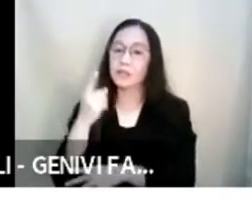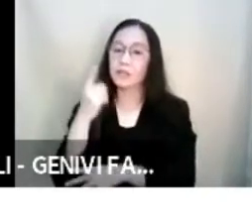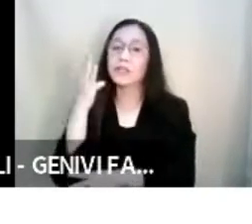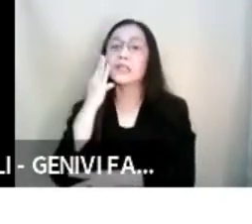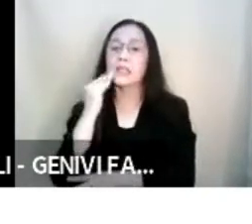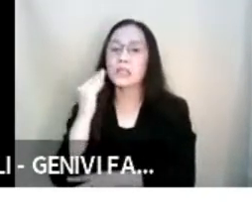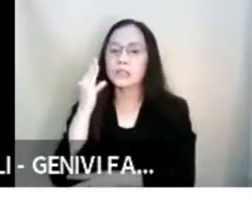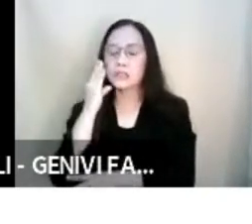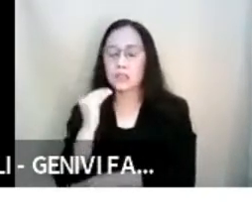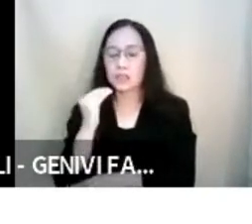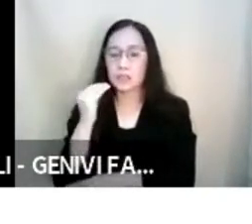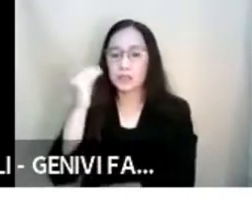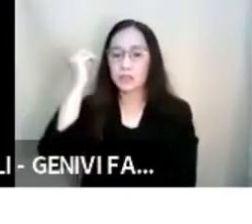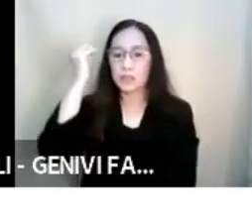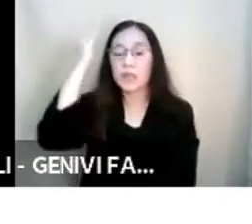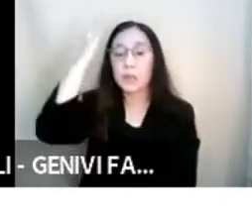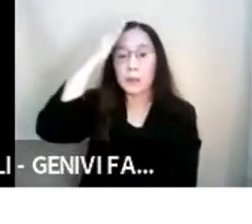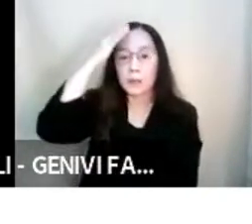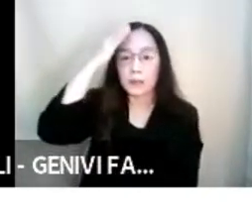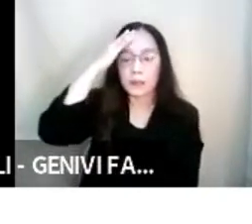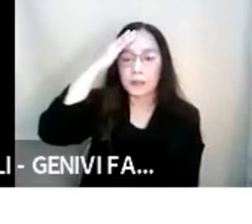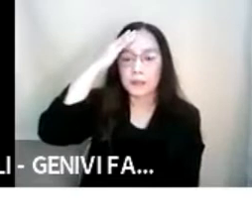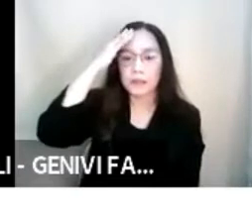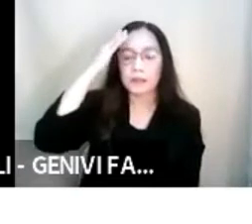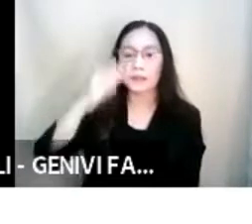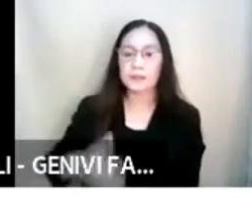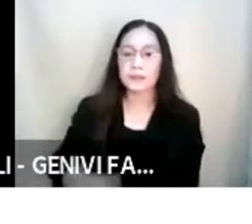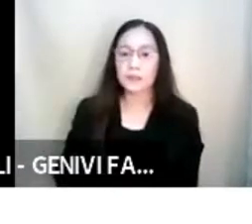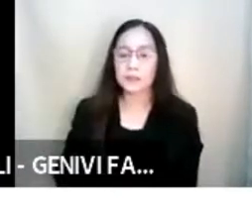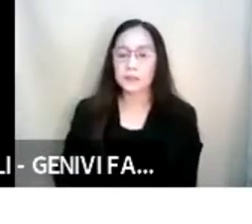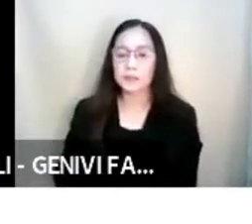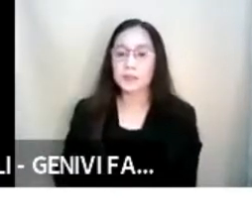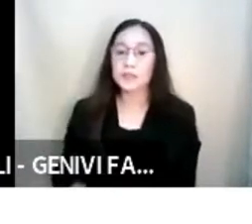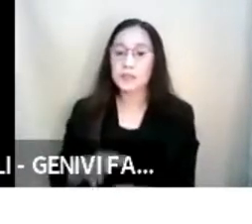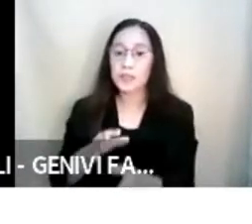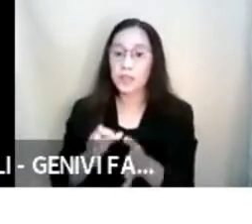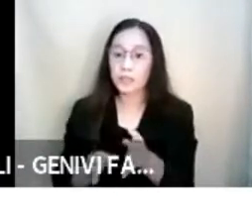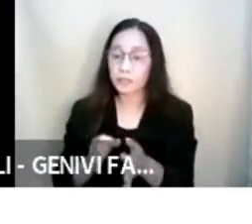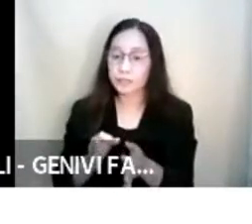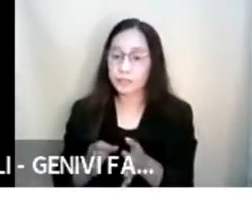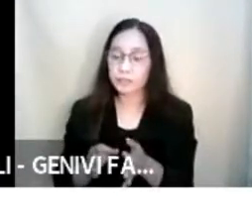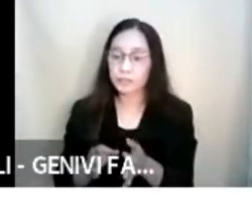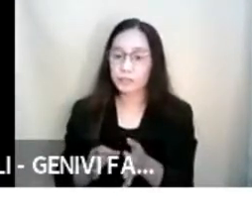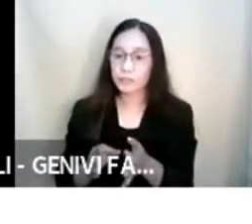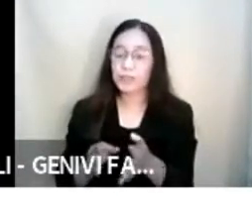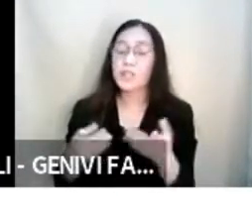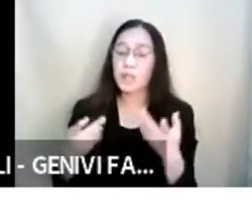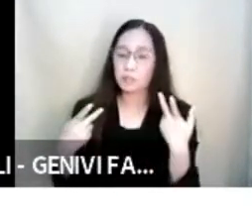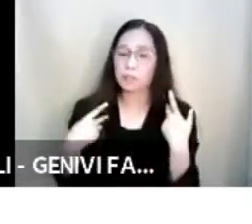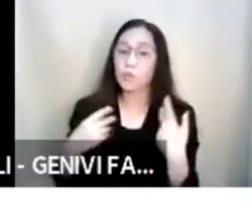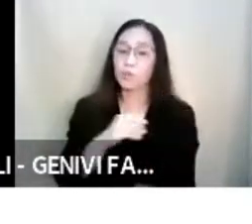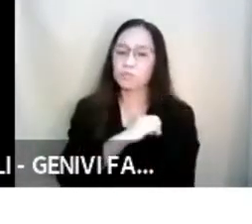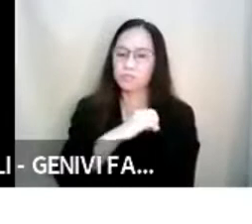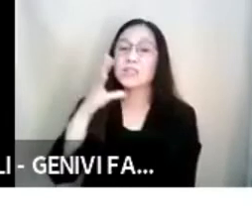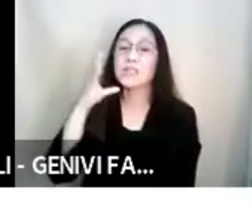experience that, malalaman mo lang na nagiging difficult yun sa kanya kung nag-undergo siya ng mga experiences na ito.